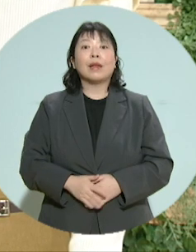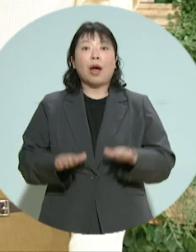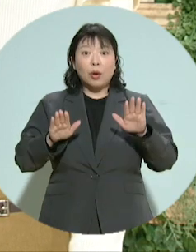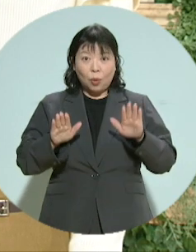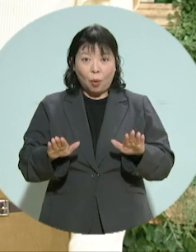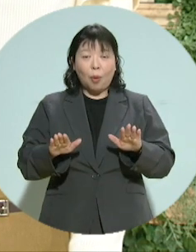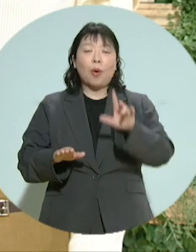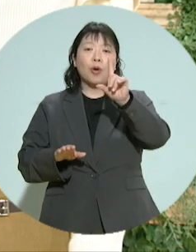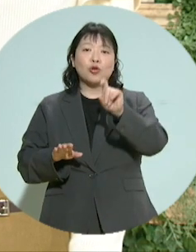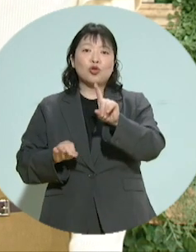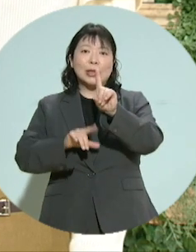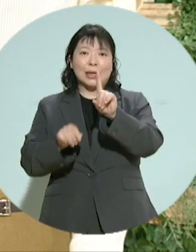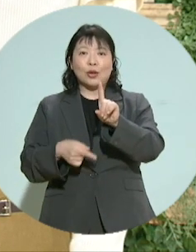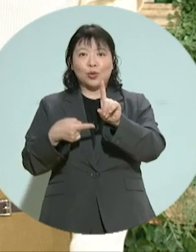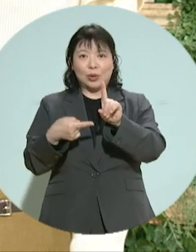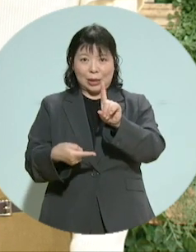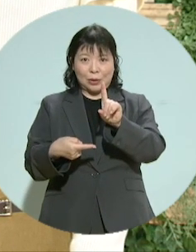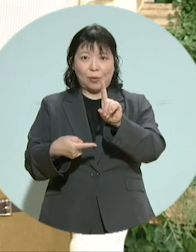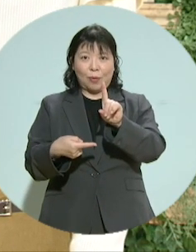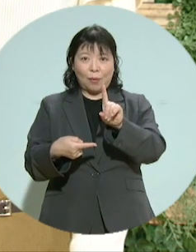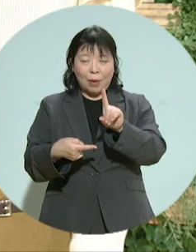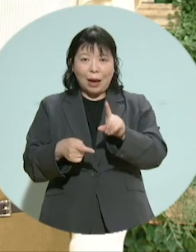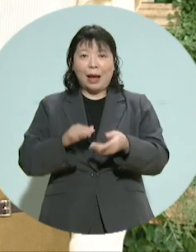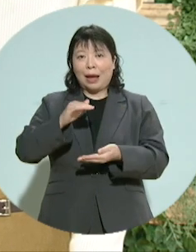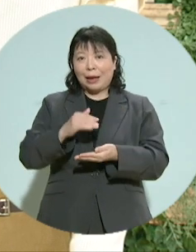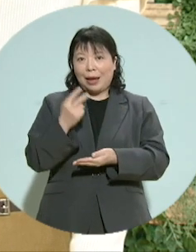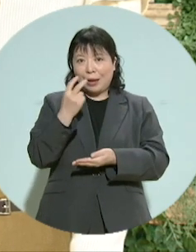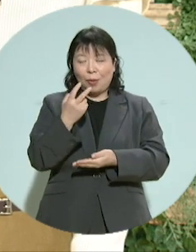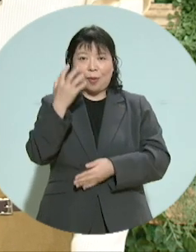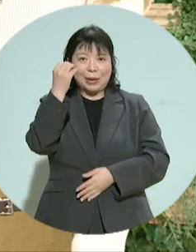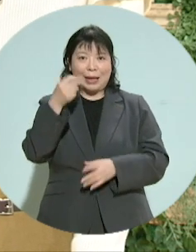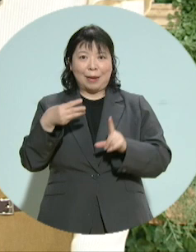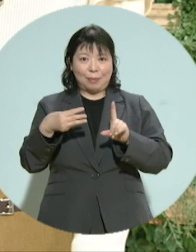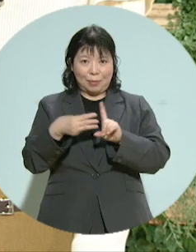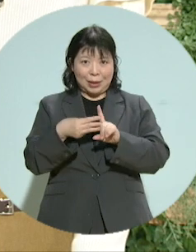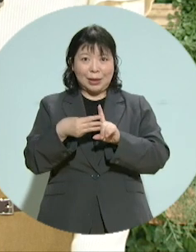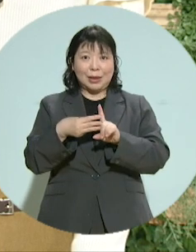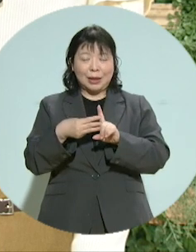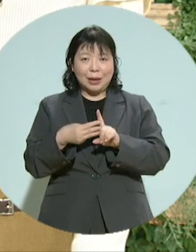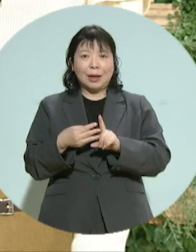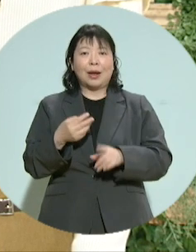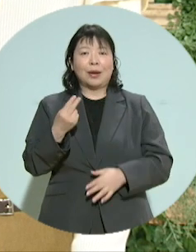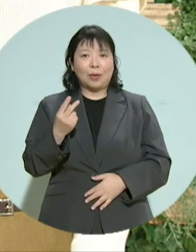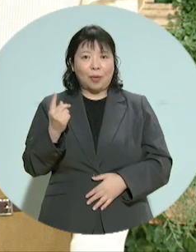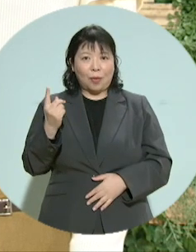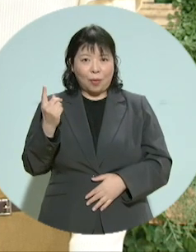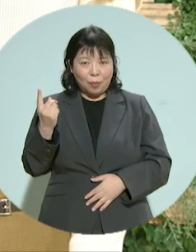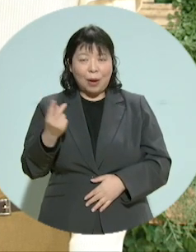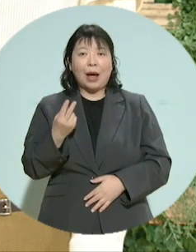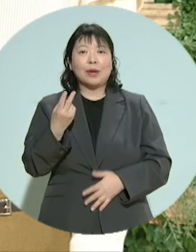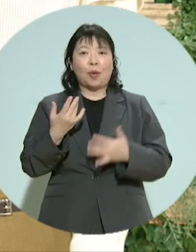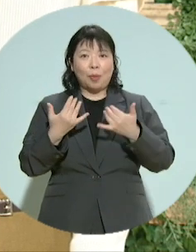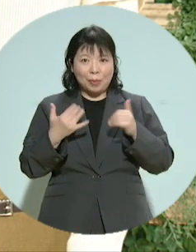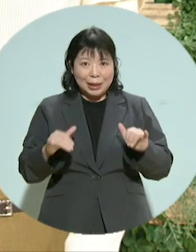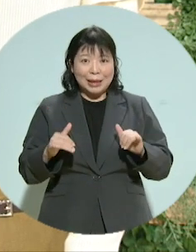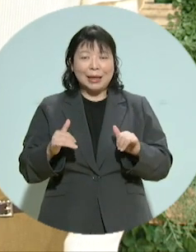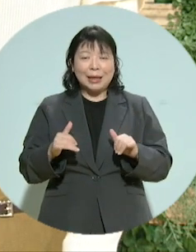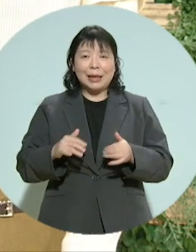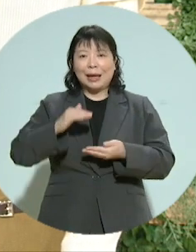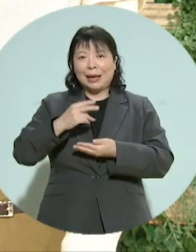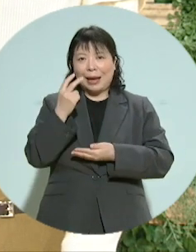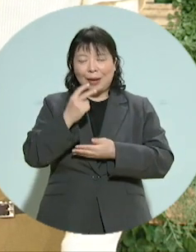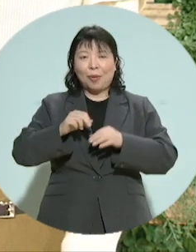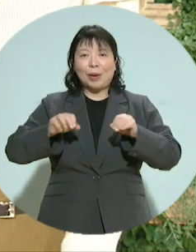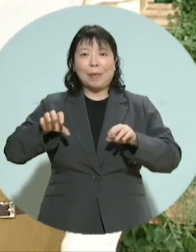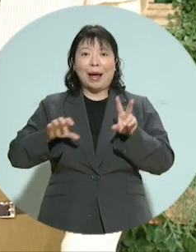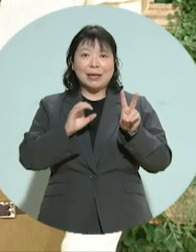今日11月1日は計量記念日です。都は都民計量の広場2022をウェブ開催しています